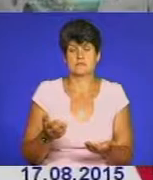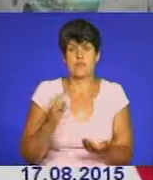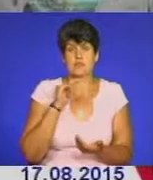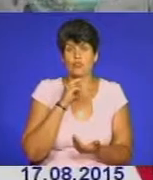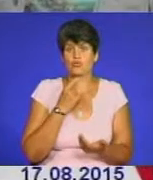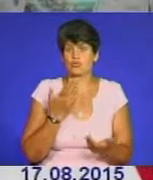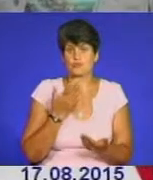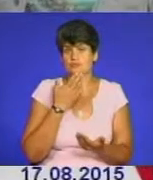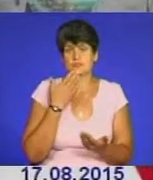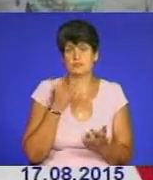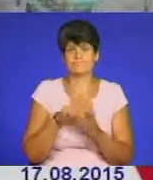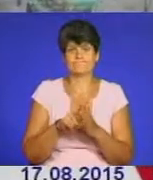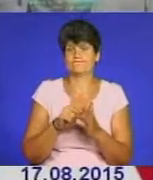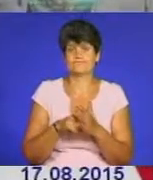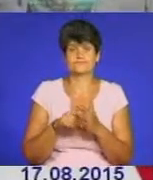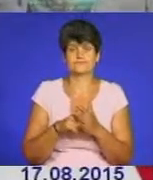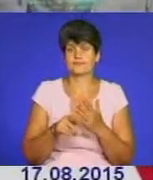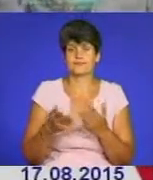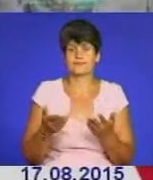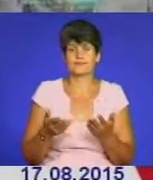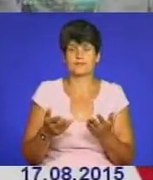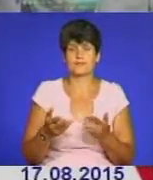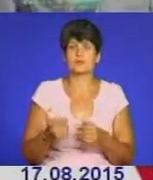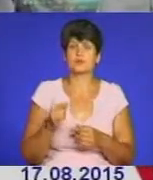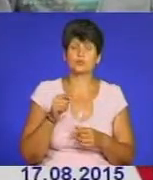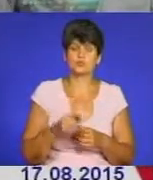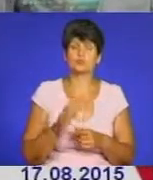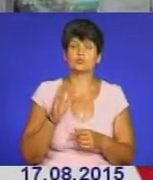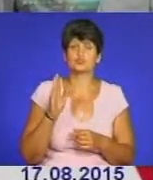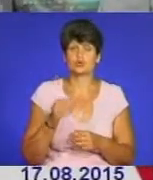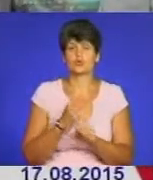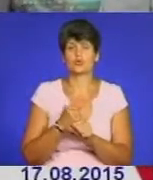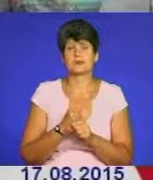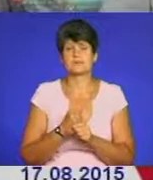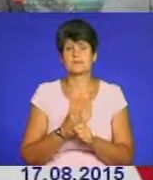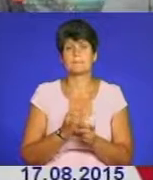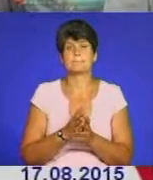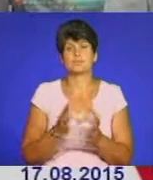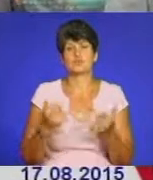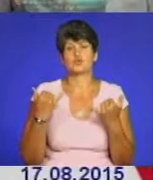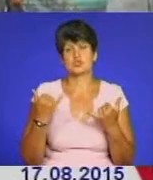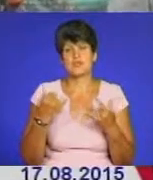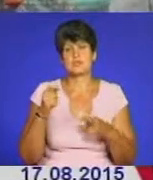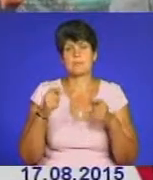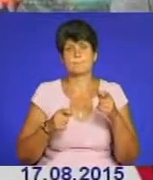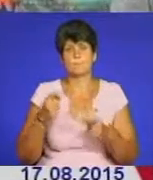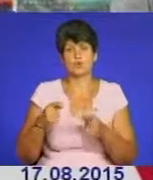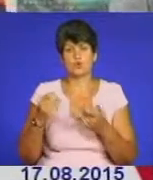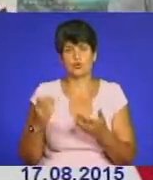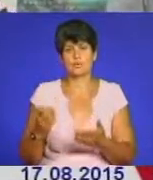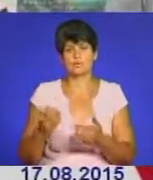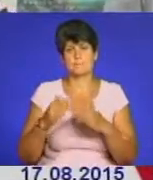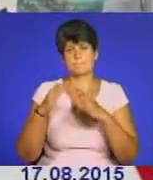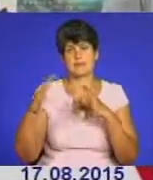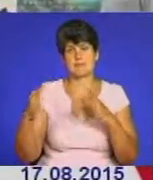Економічні моменти абсолютно не обґрунтовані. Тому десь буде робитися більш такий сучасний молочний